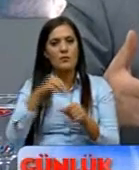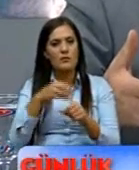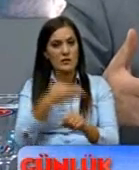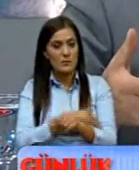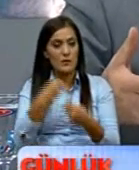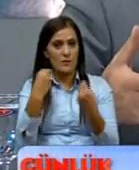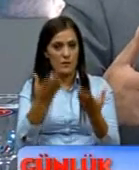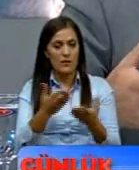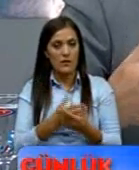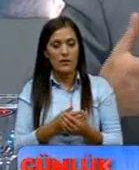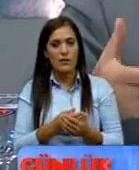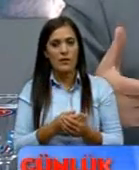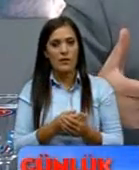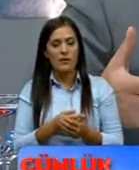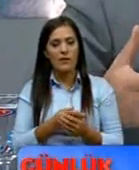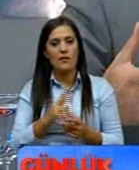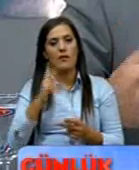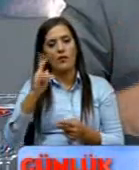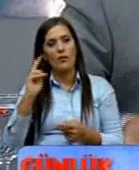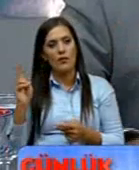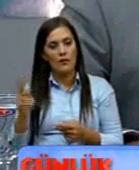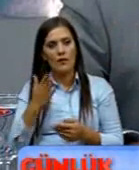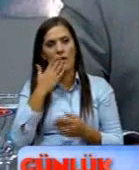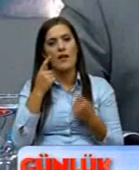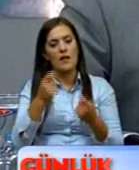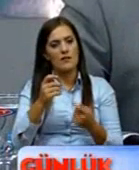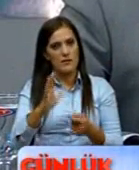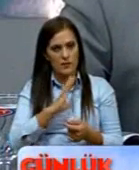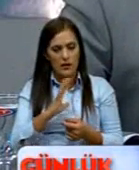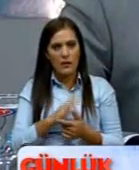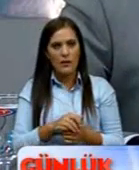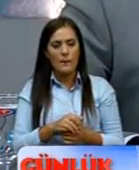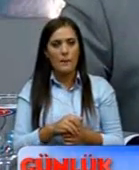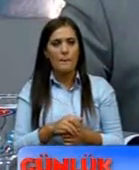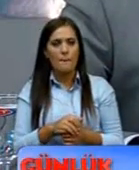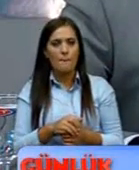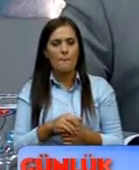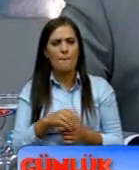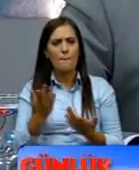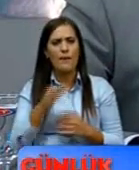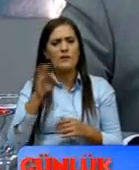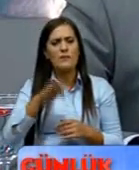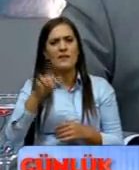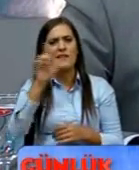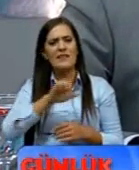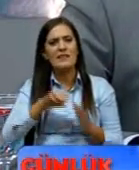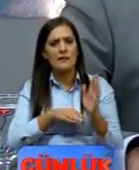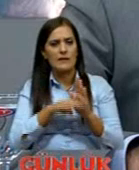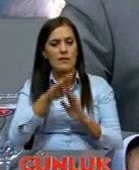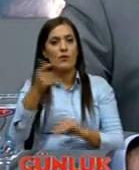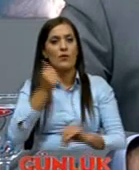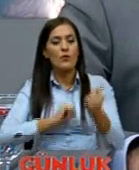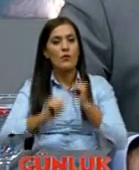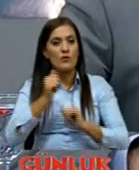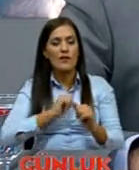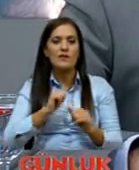hizmet edenlere yönelik derslerimiz var. Yani şu anda lise seviyesindeyiz.